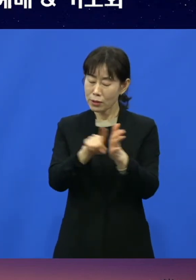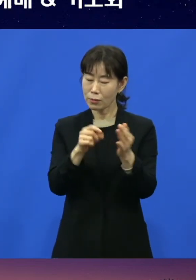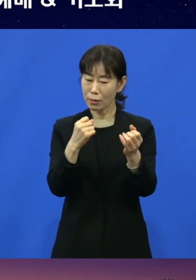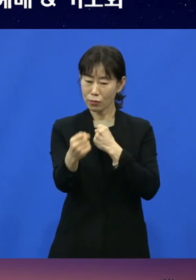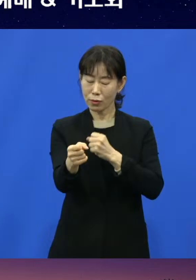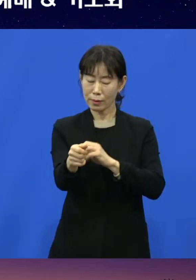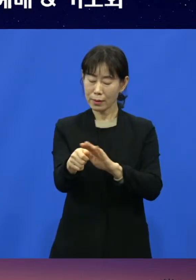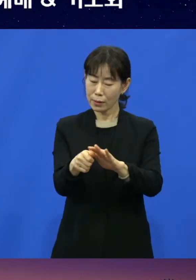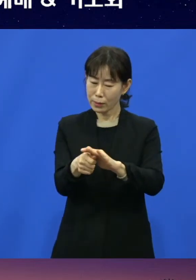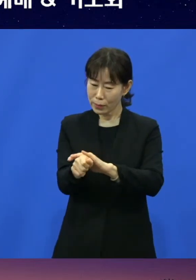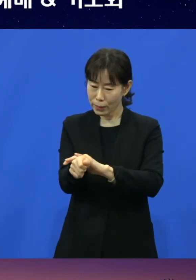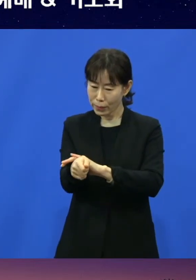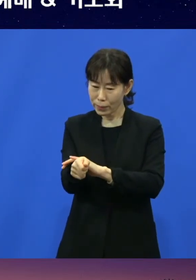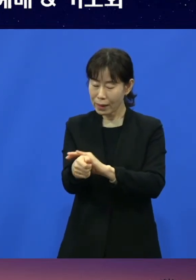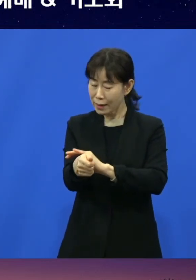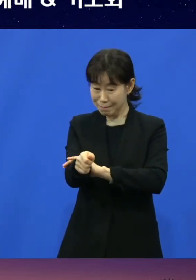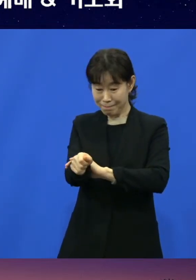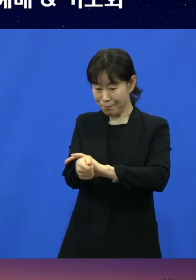하긴 하는데